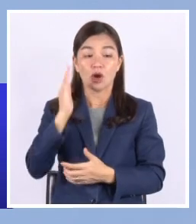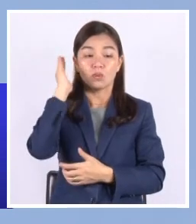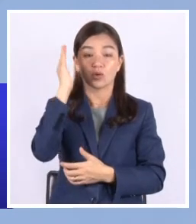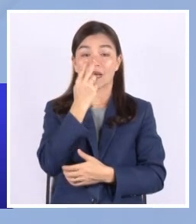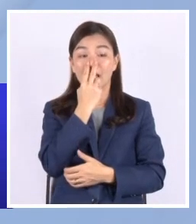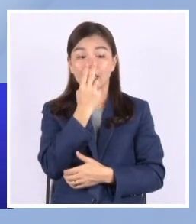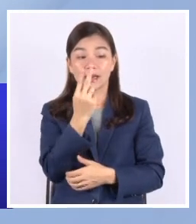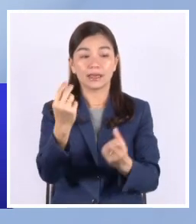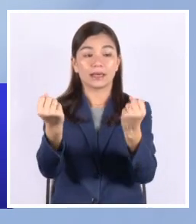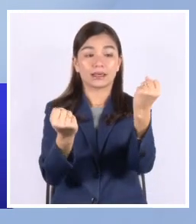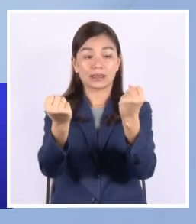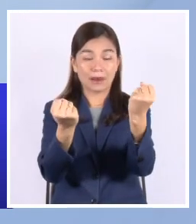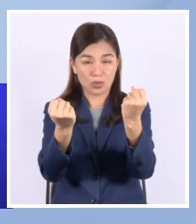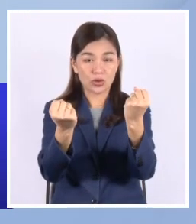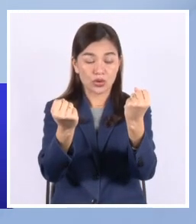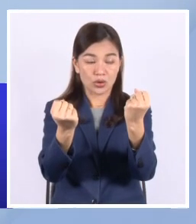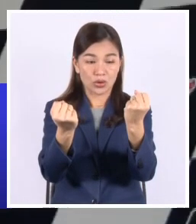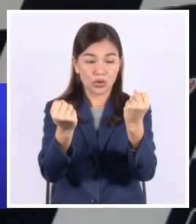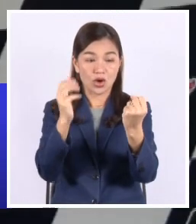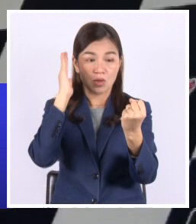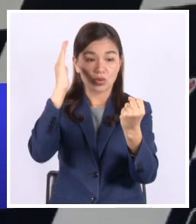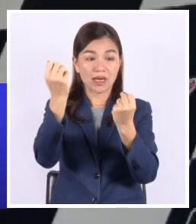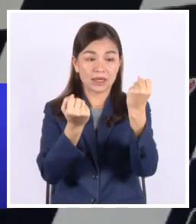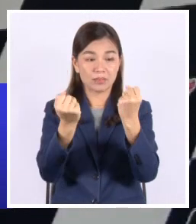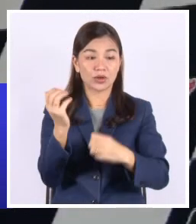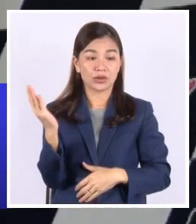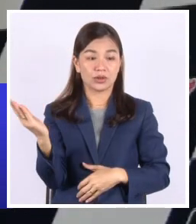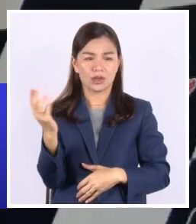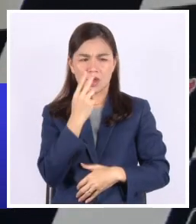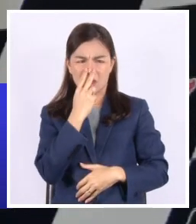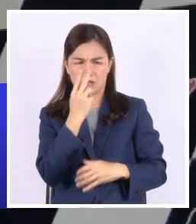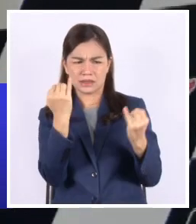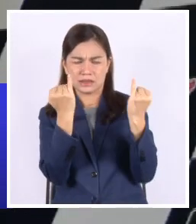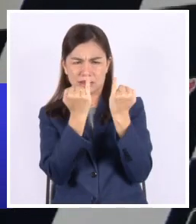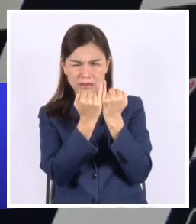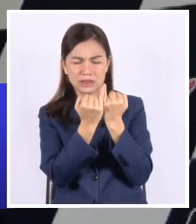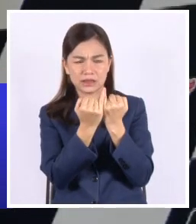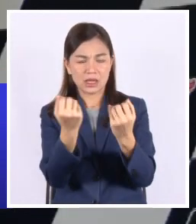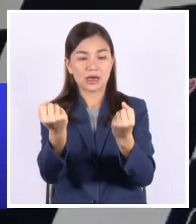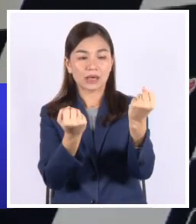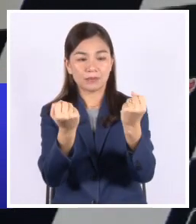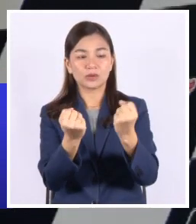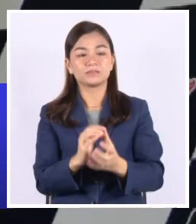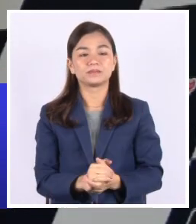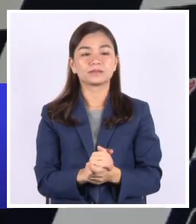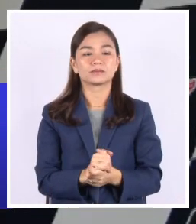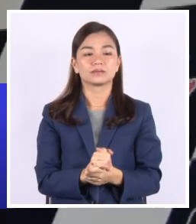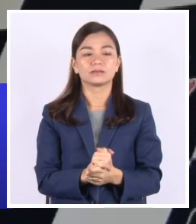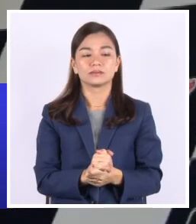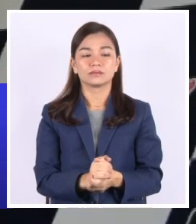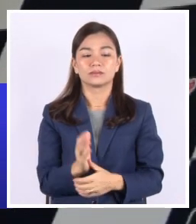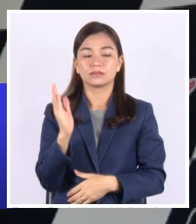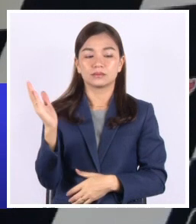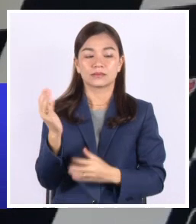ะคนขับคุณณวินยาศรีหรือถ้าใครหลายคนเห็นหน้าก็อาจจะคุ้นเคยถ้าอยู่ในวงการแบบนักแข่งรถอย่างเงี้ยคุณกาก้าค่ะเป็